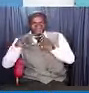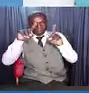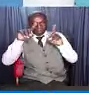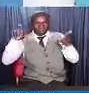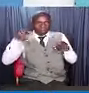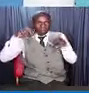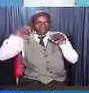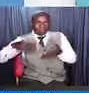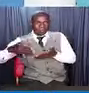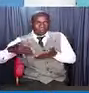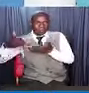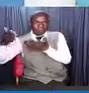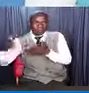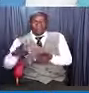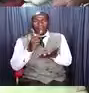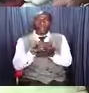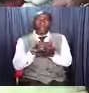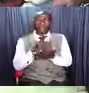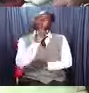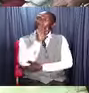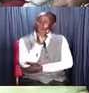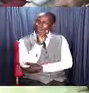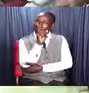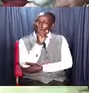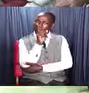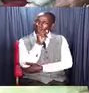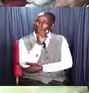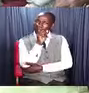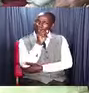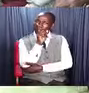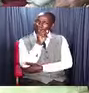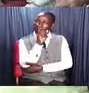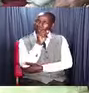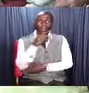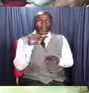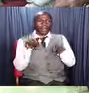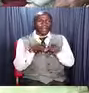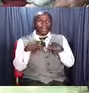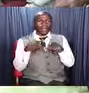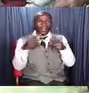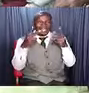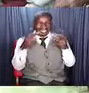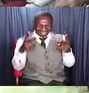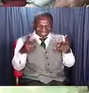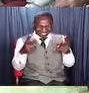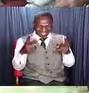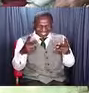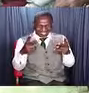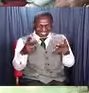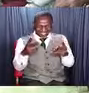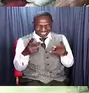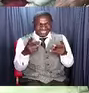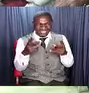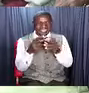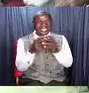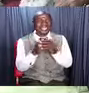take a bag of maize. Utaona zia amenyamaza. And you'll see them being calm. Wandugu hawaoni watu, wewe unaona watu. Brethren, don't, do